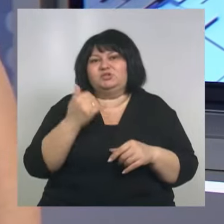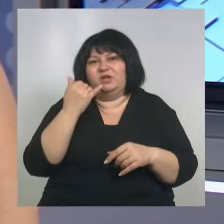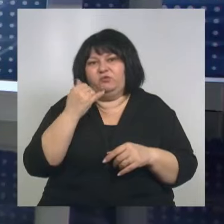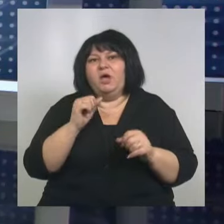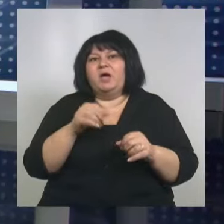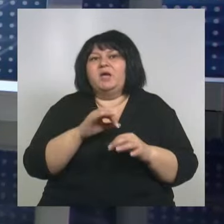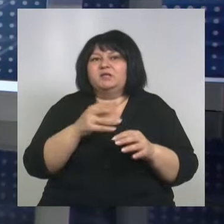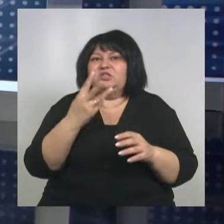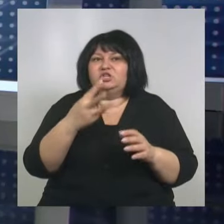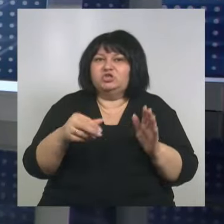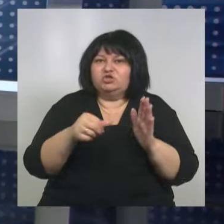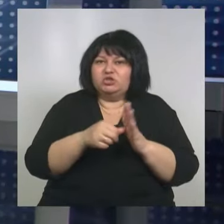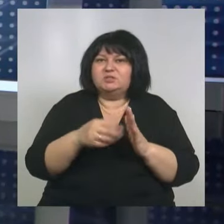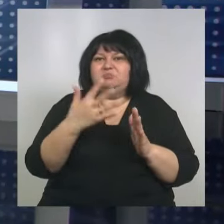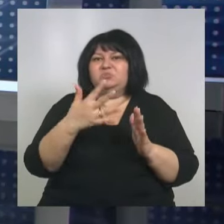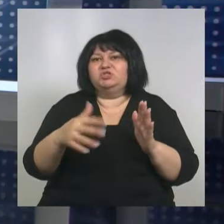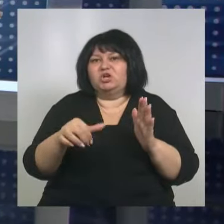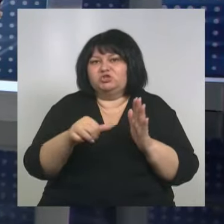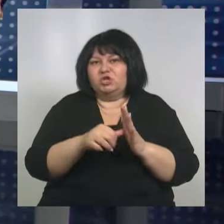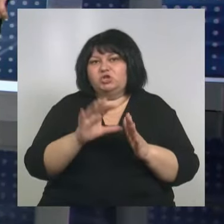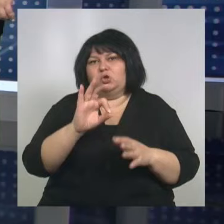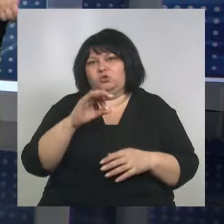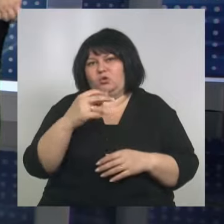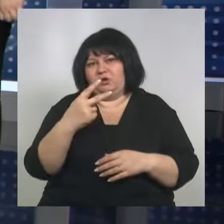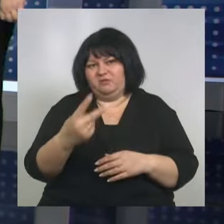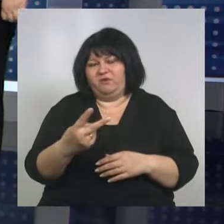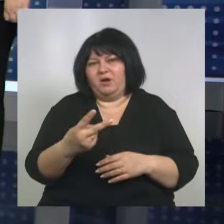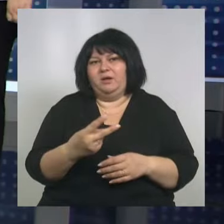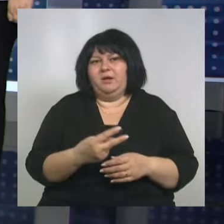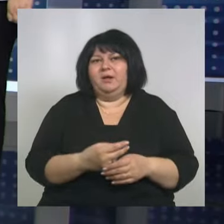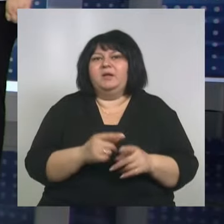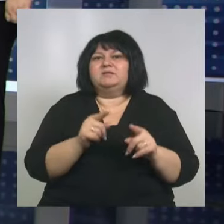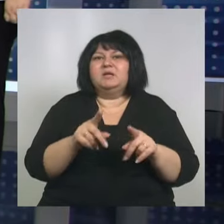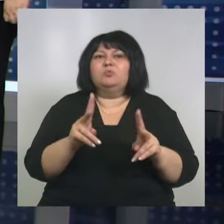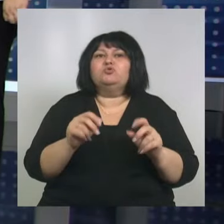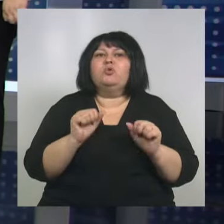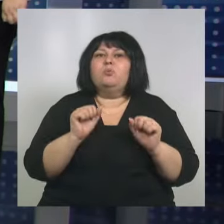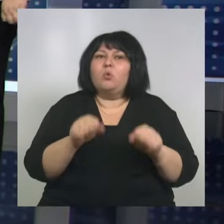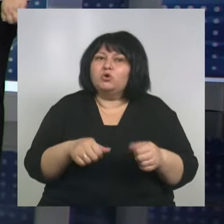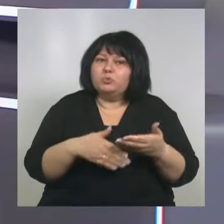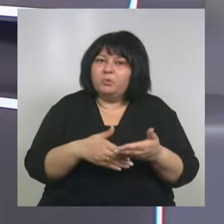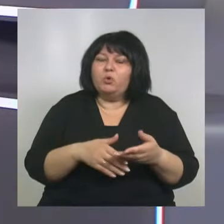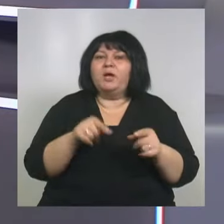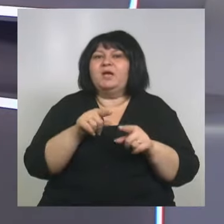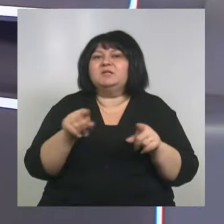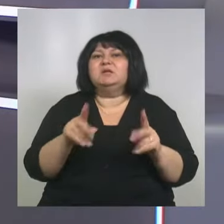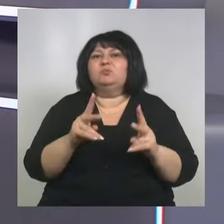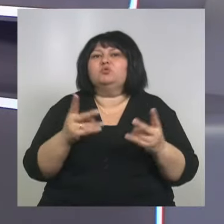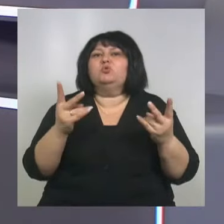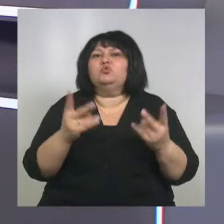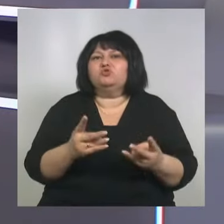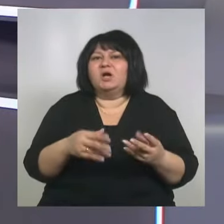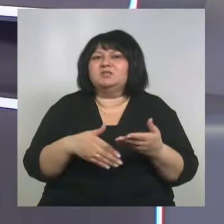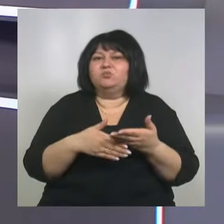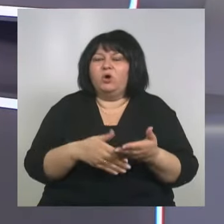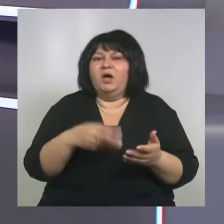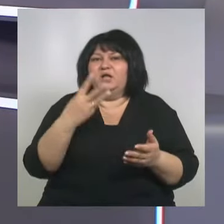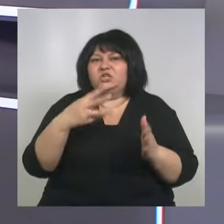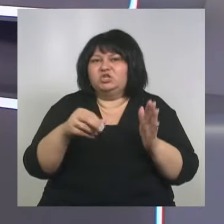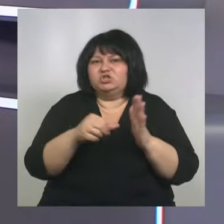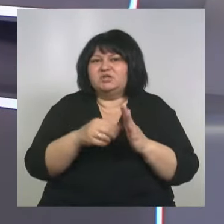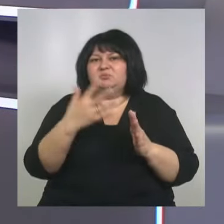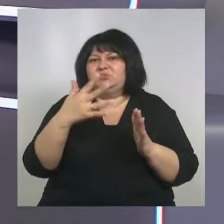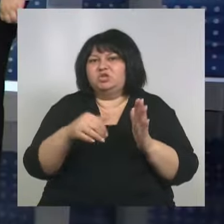получить 36 5602 и тем кто может помочь и тем кто нуждается сейчас в помощи 36